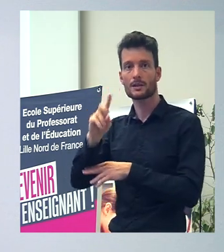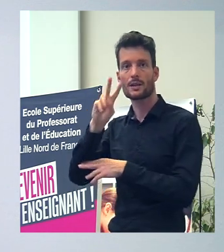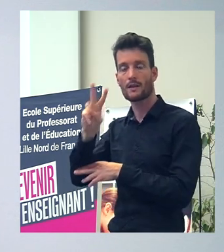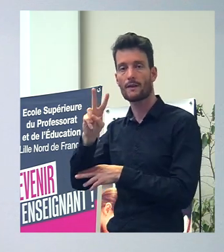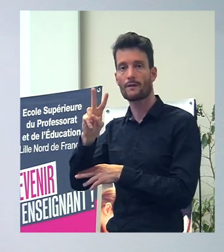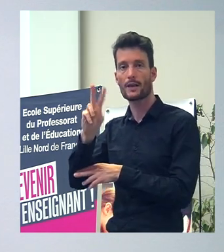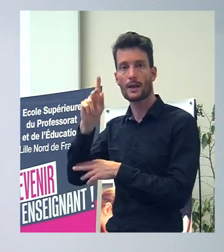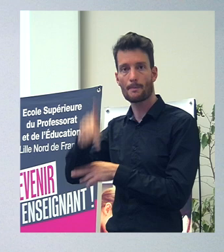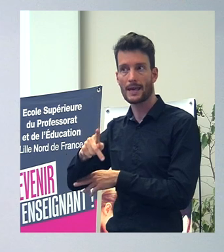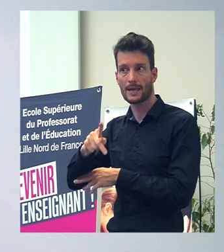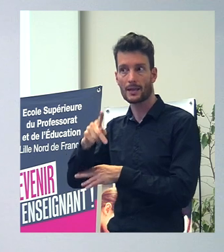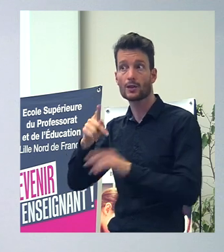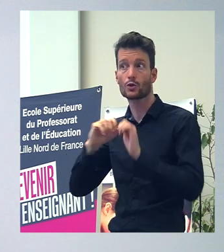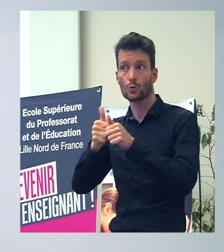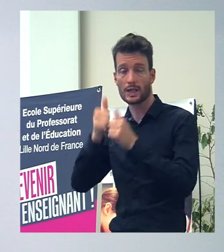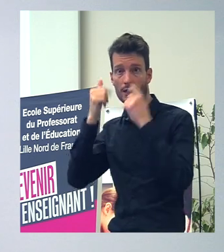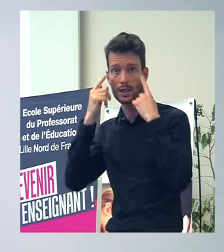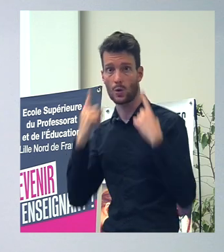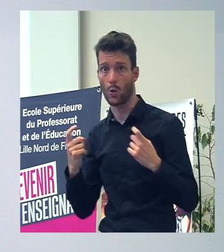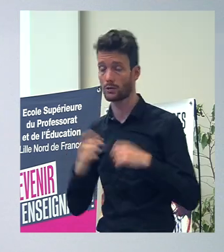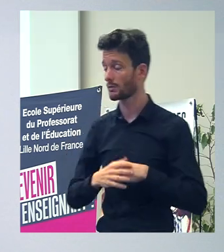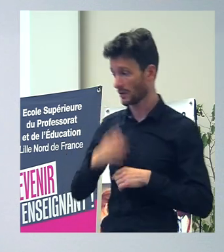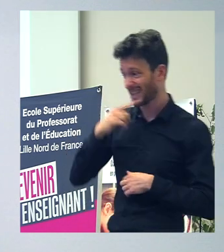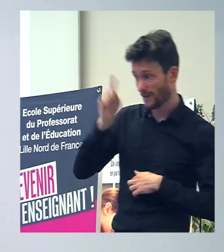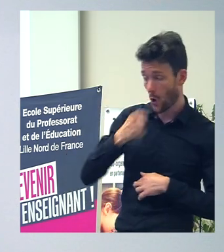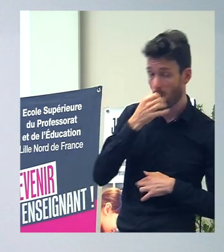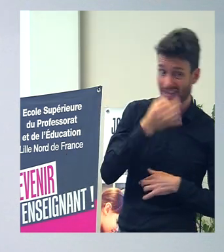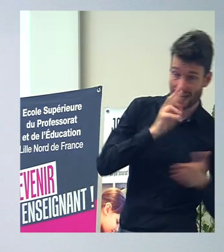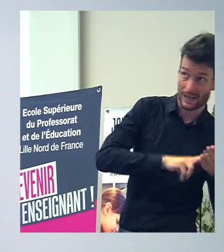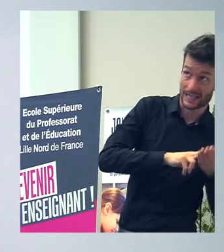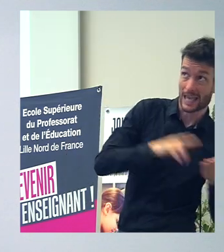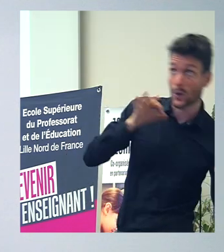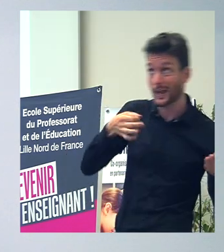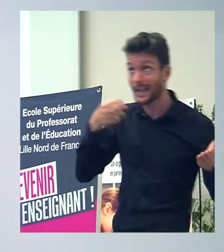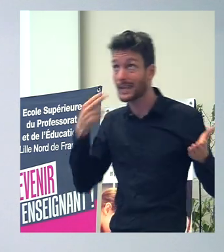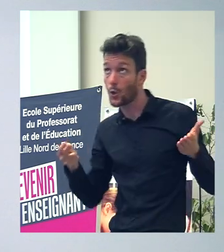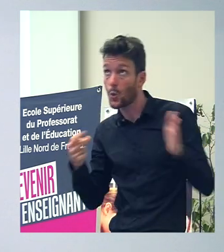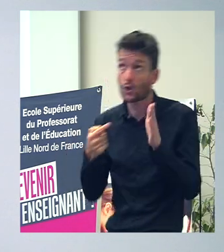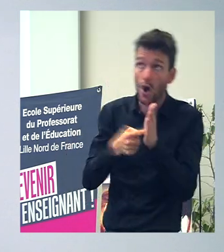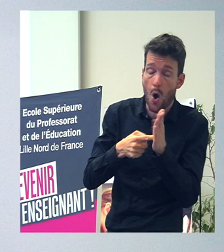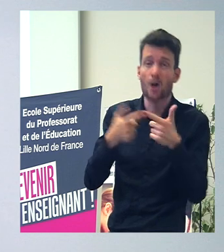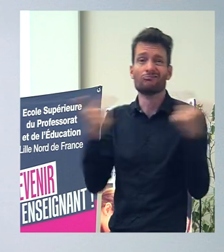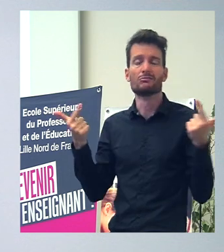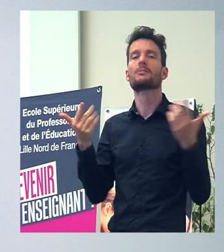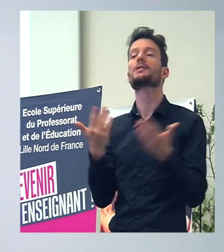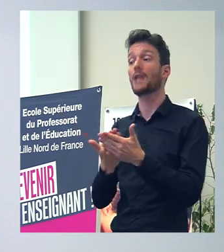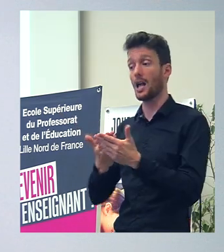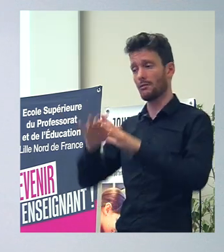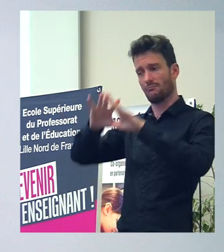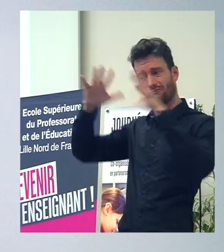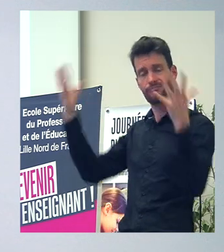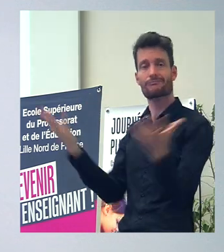vérité ?» Toujours, dans quel cas pas, etc. Enfin, c'est un domaine de réflexion morale au